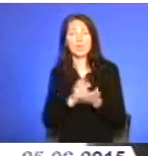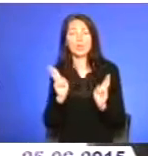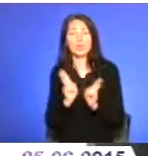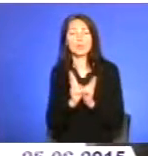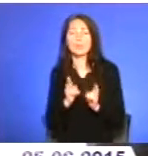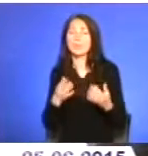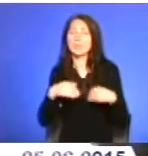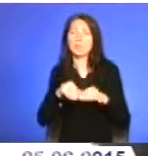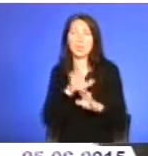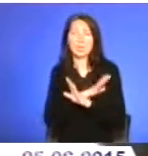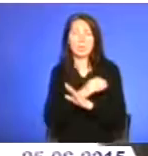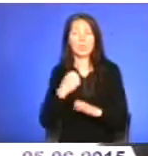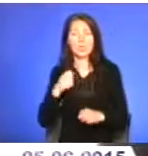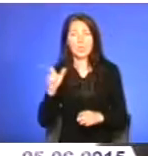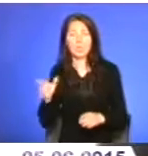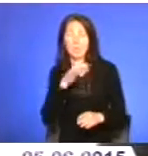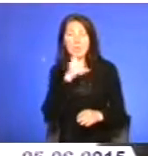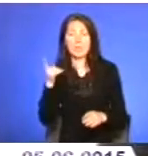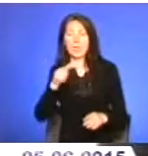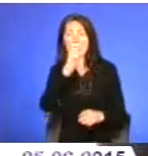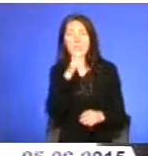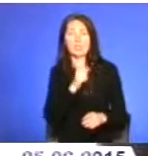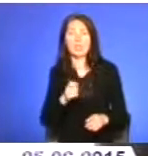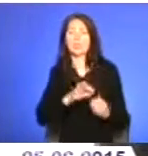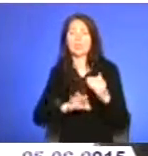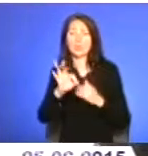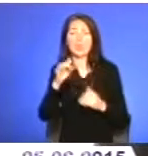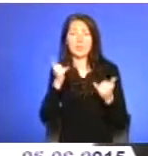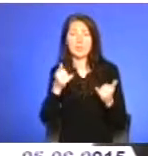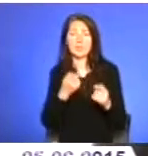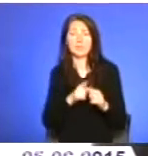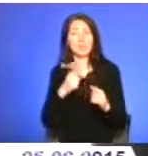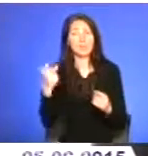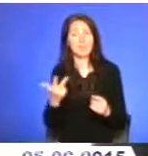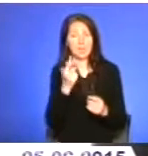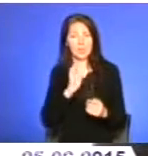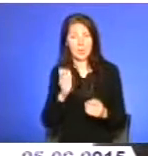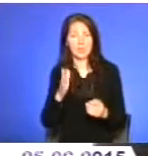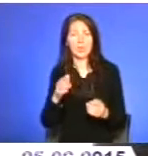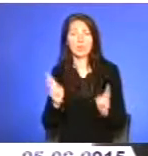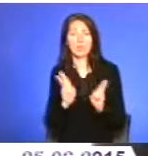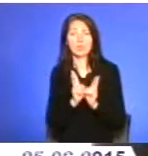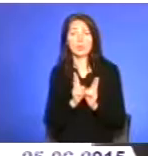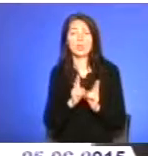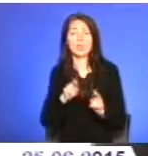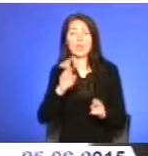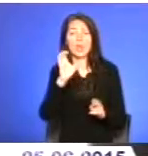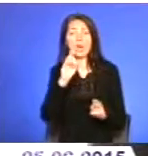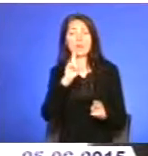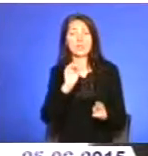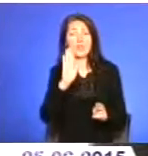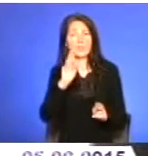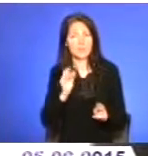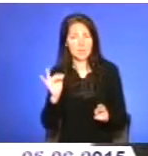бійців за час війни на Сході. Це вже зараз втретє буде зустріч у Язлівці 10-12